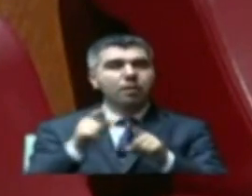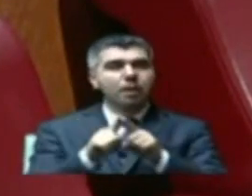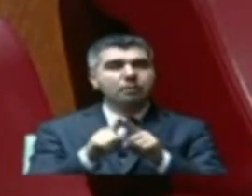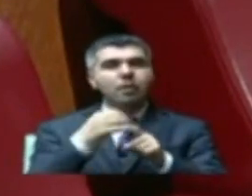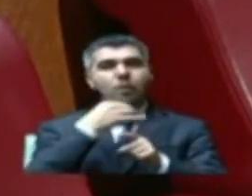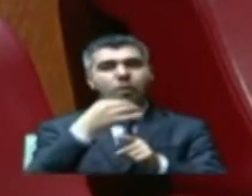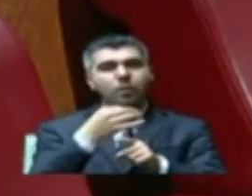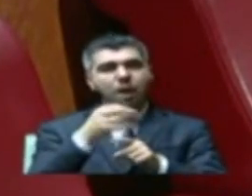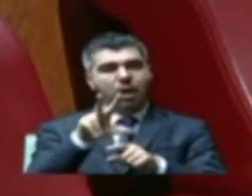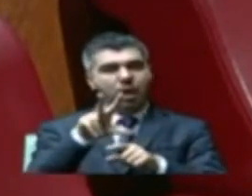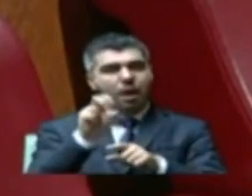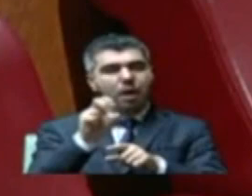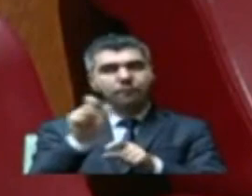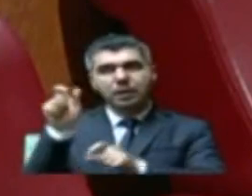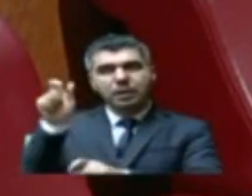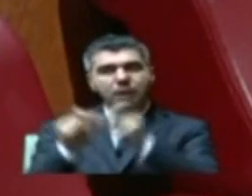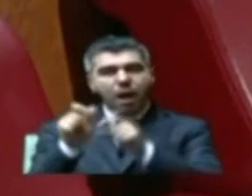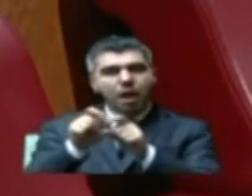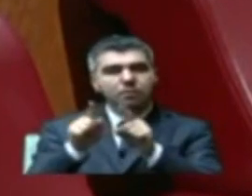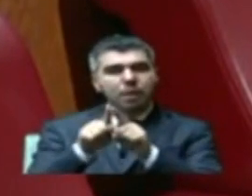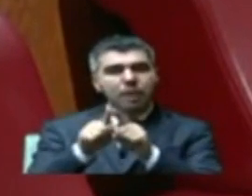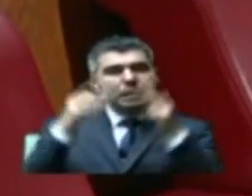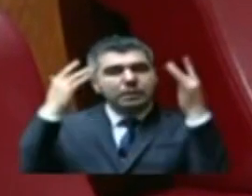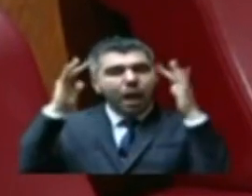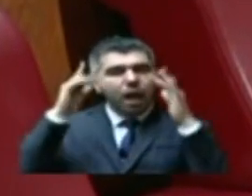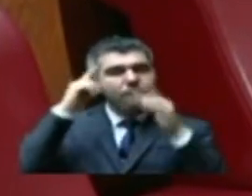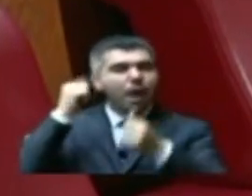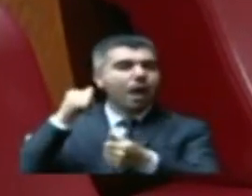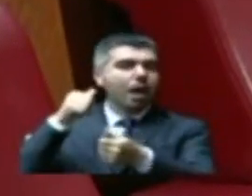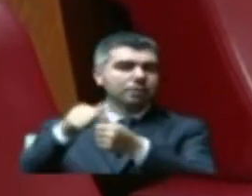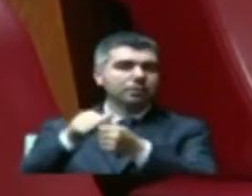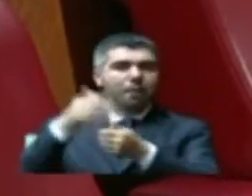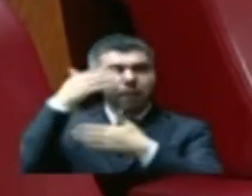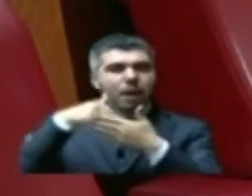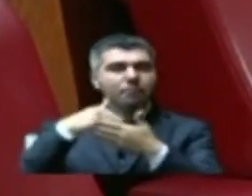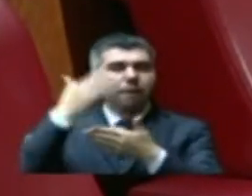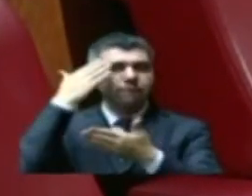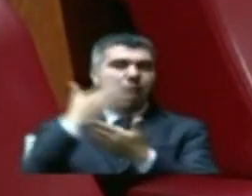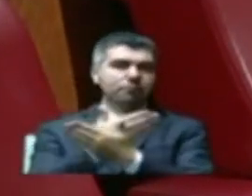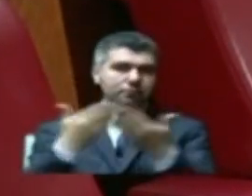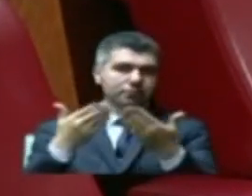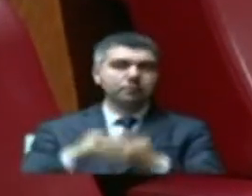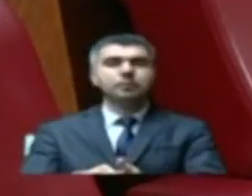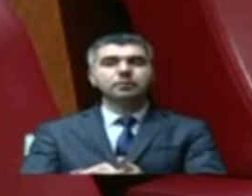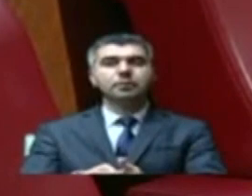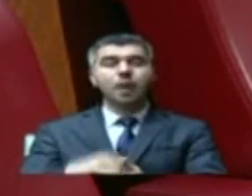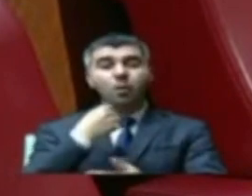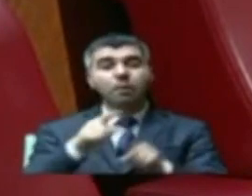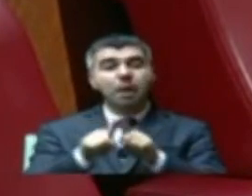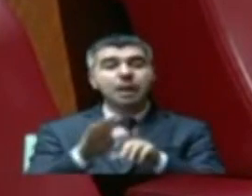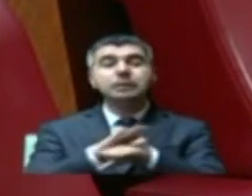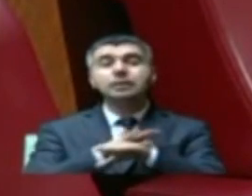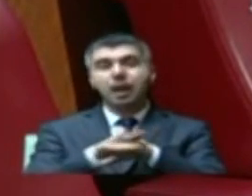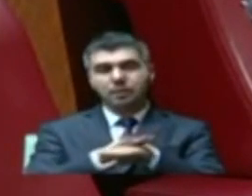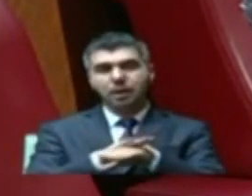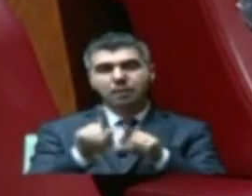عارفه اصلا الحضاره والثقافه المغربيه. المستوى الثالث هو حنا كنحضروا السياسه الوطنيه المناخيه اللي